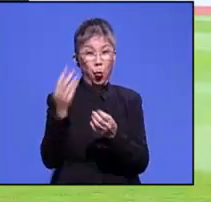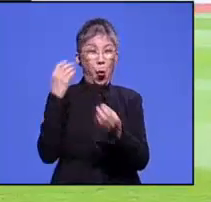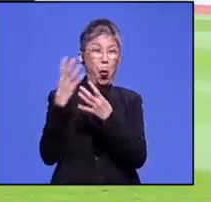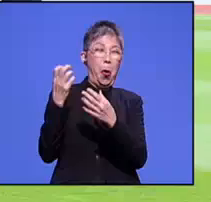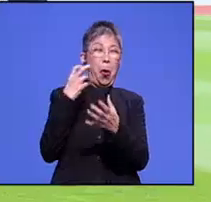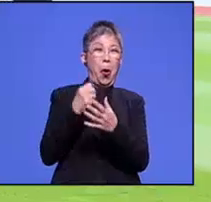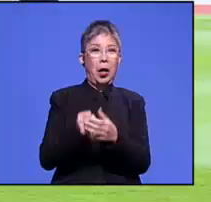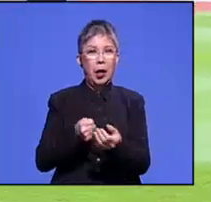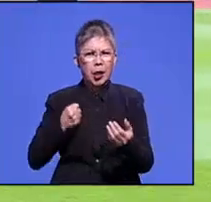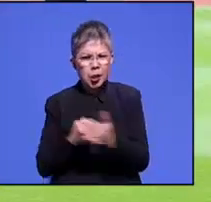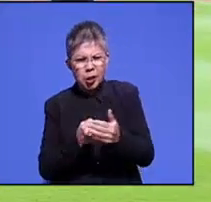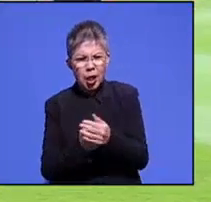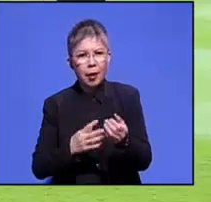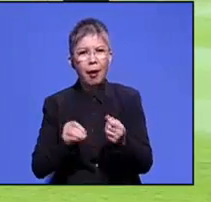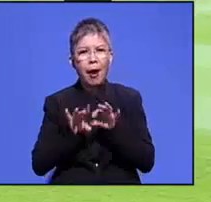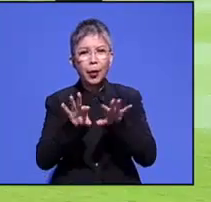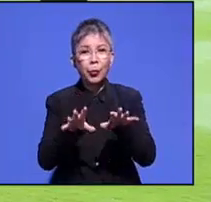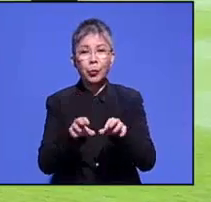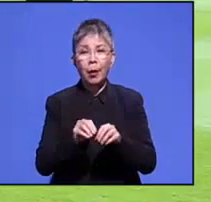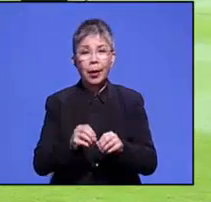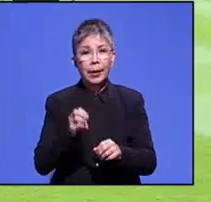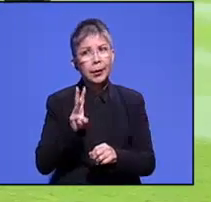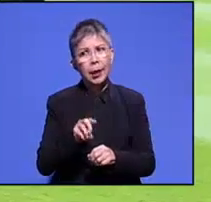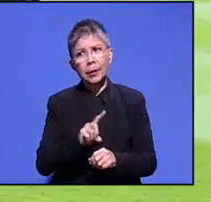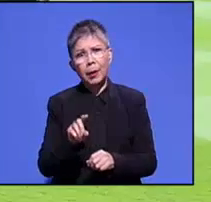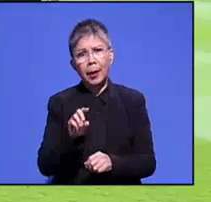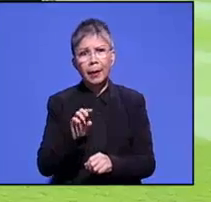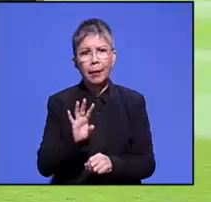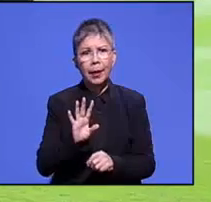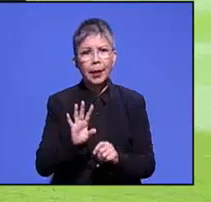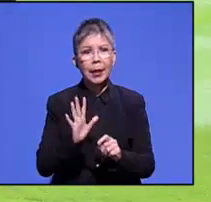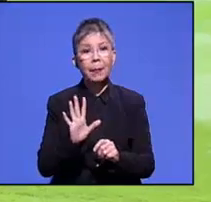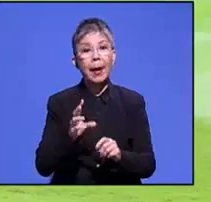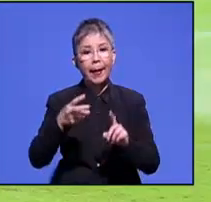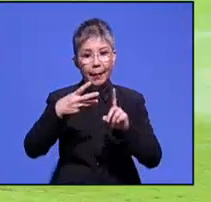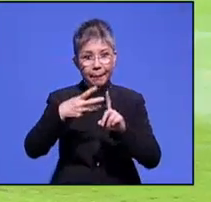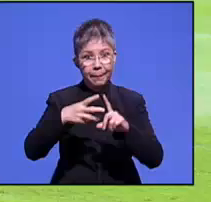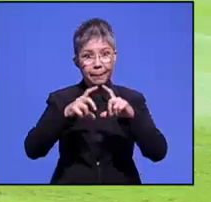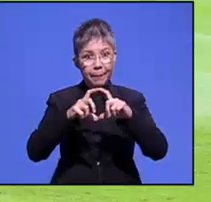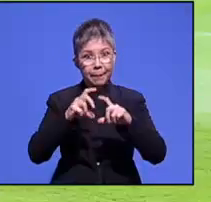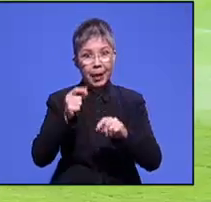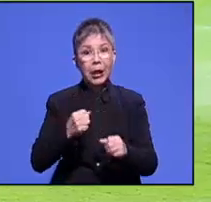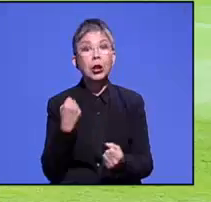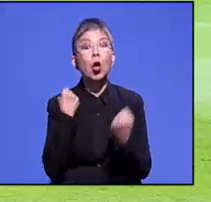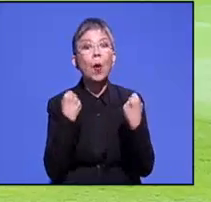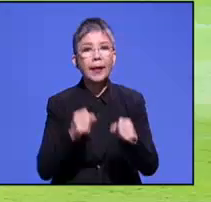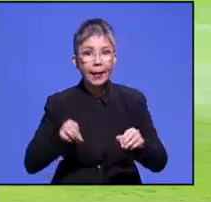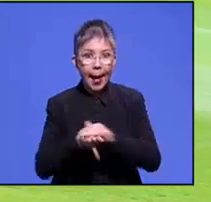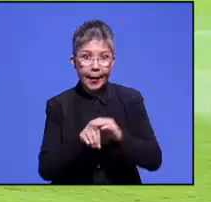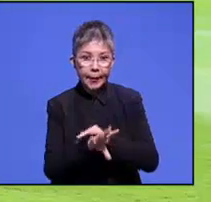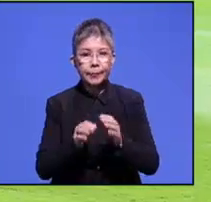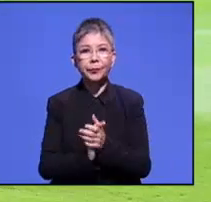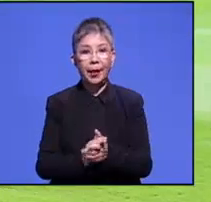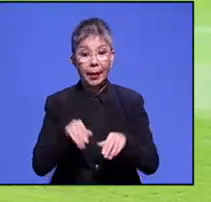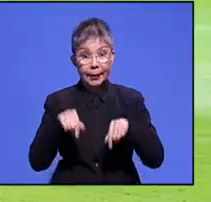tekanan dari si airnya itu 3-5 bars dan di stadion utama Gelora Bung Karno